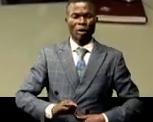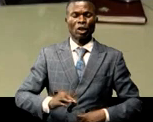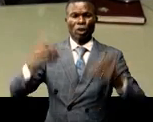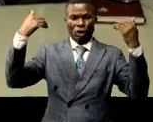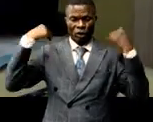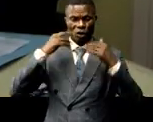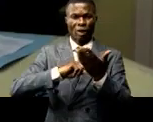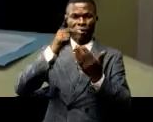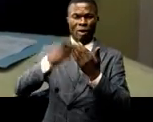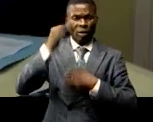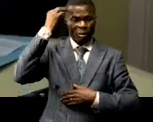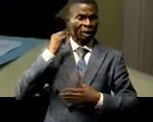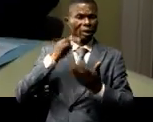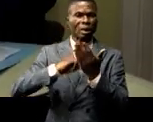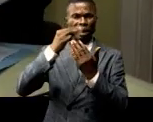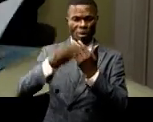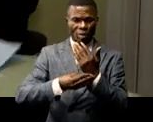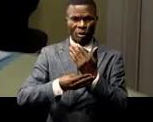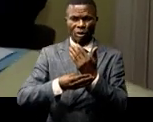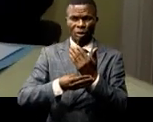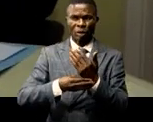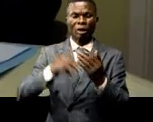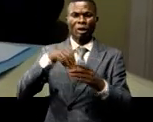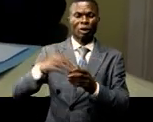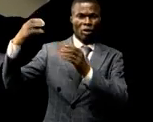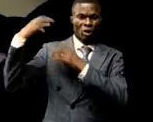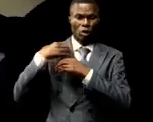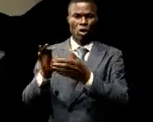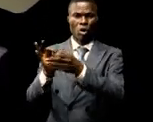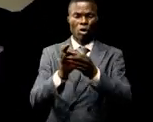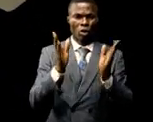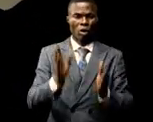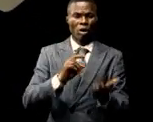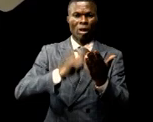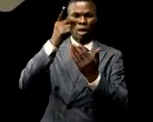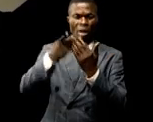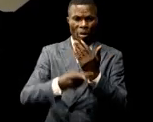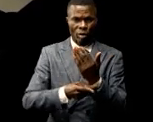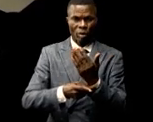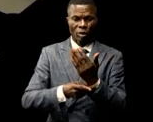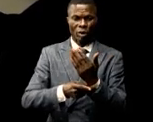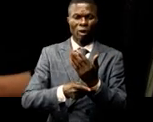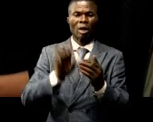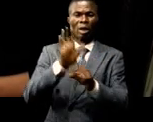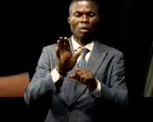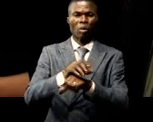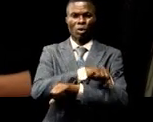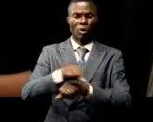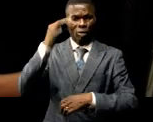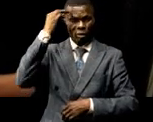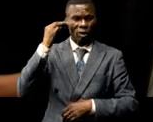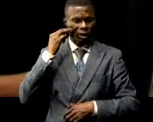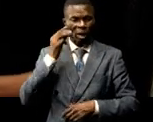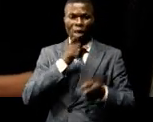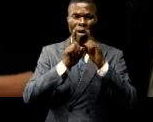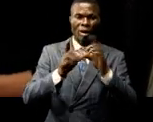plan, Christian Mwando Simba, dans sa charge de coordination des programmations interministérielles, de s'entretenir